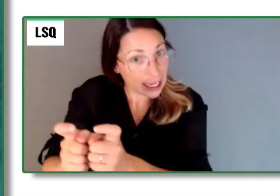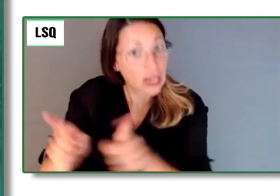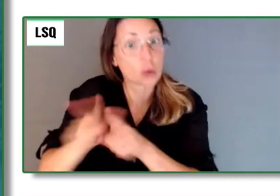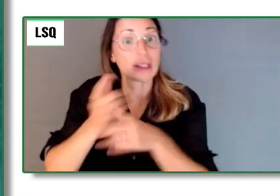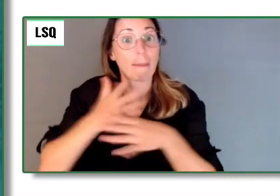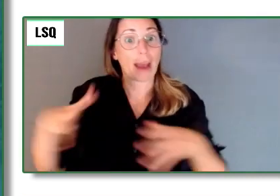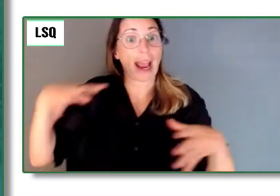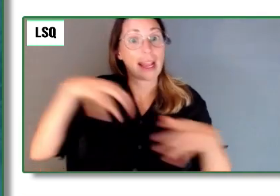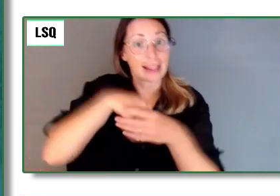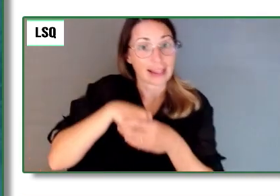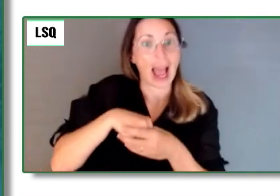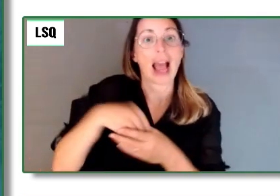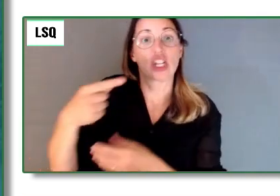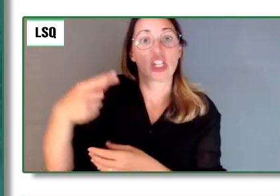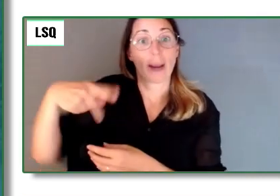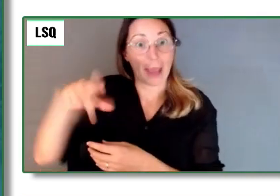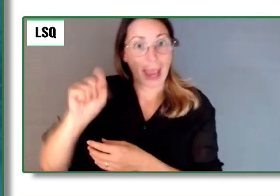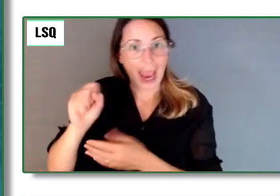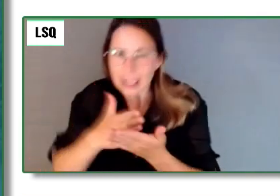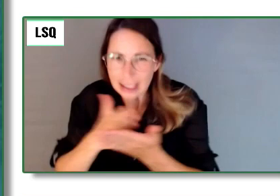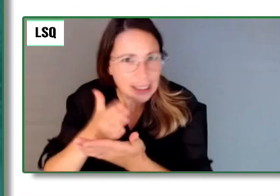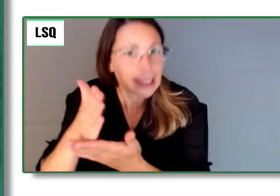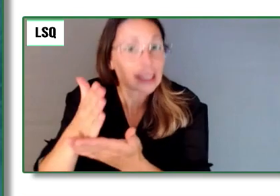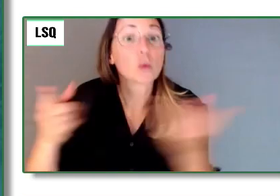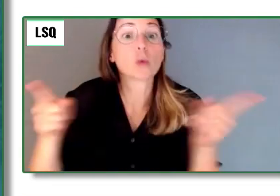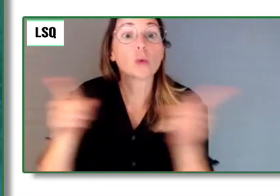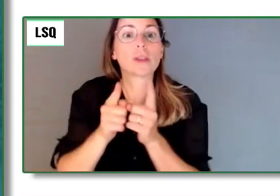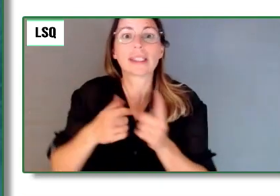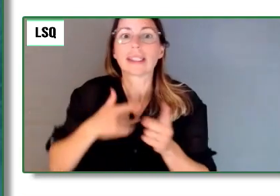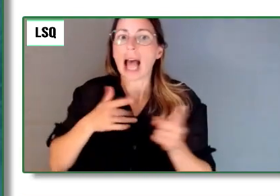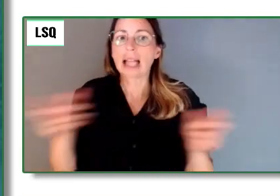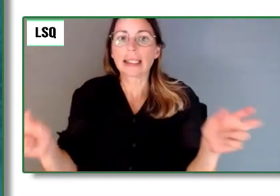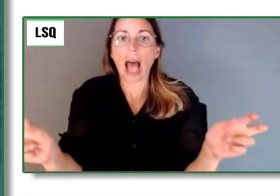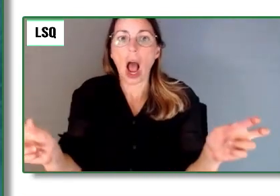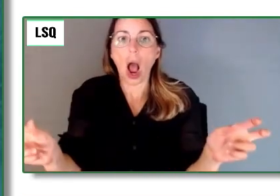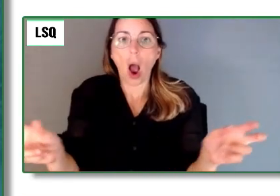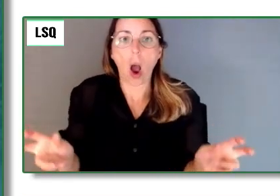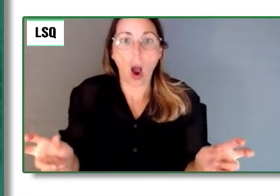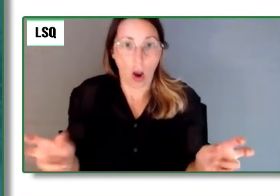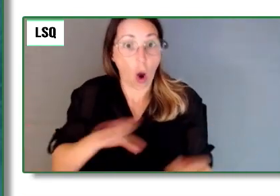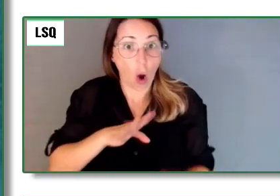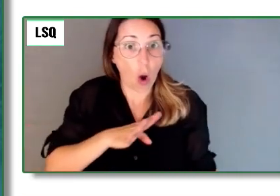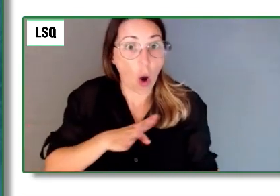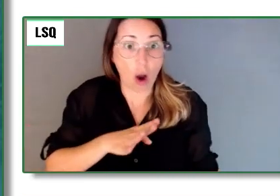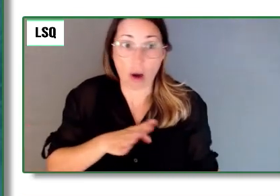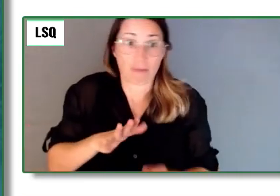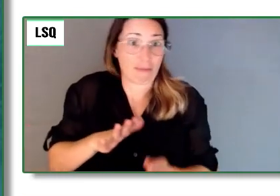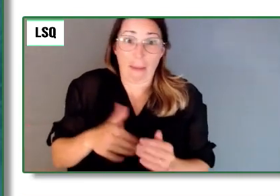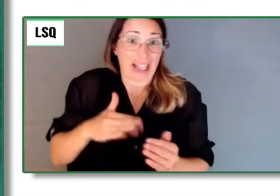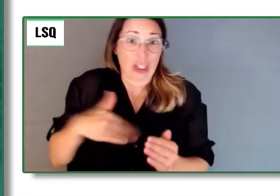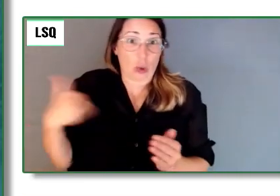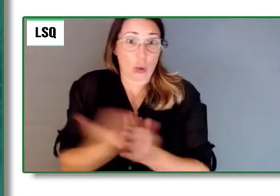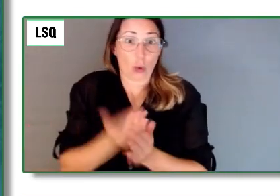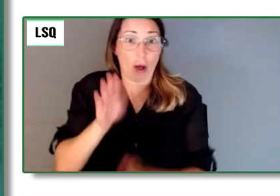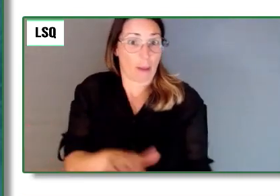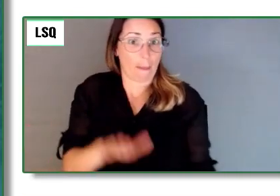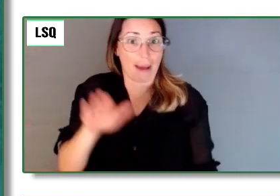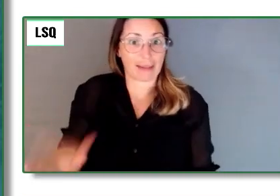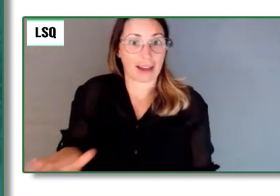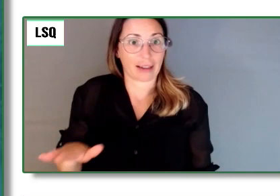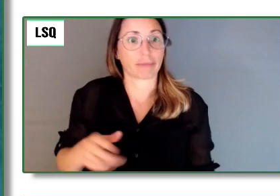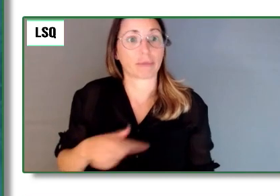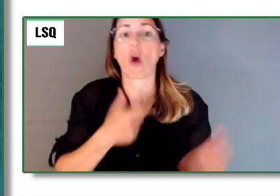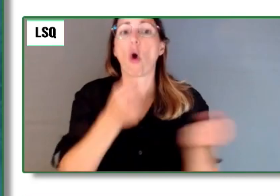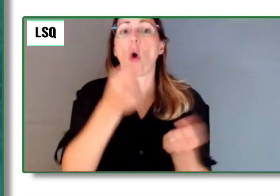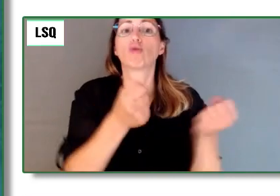automatique. On n'a pas besoin de conducteur. Prochaine acétate. On va parler des activités